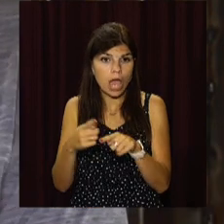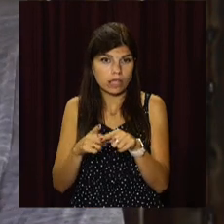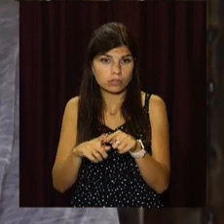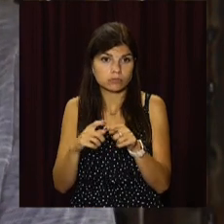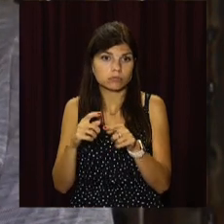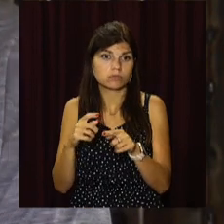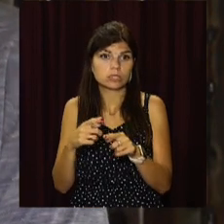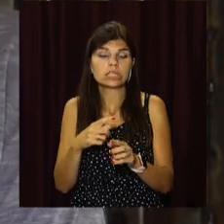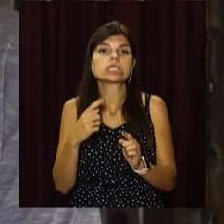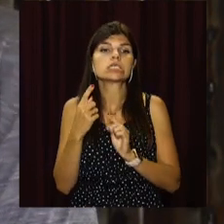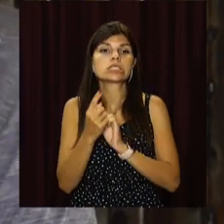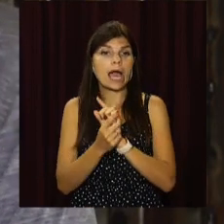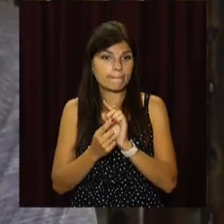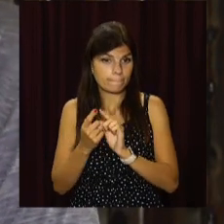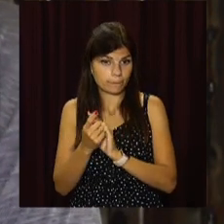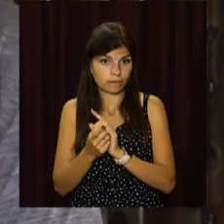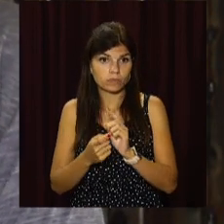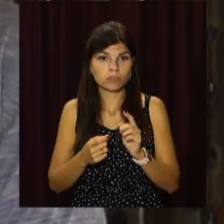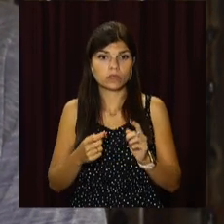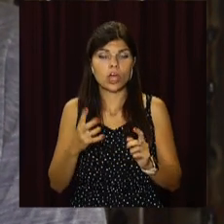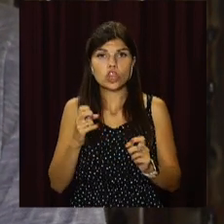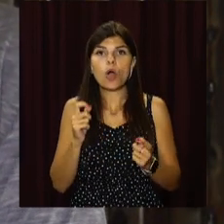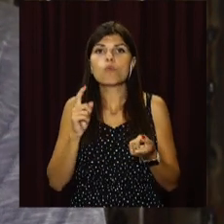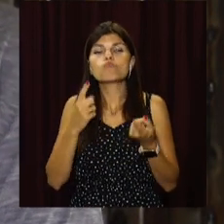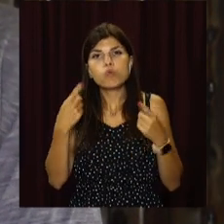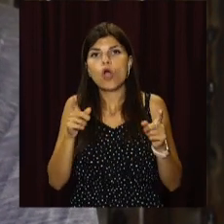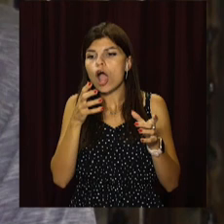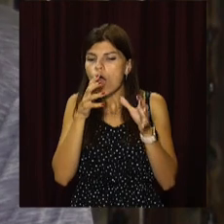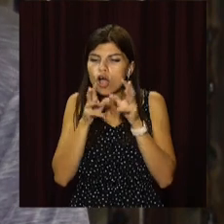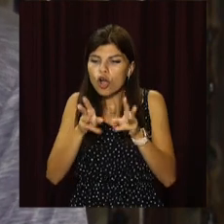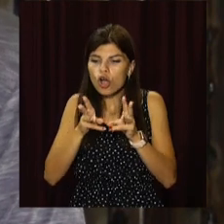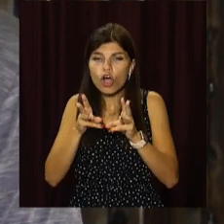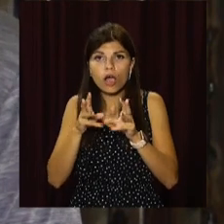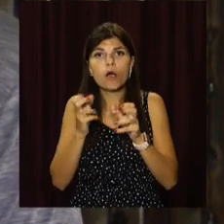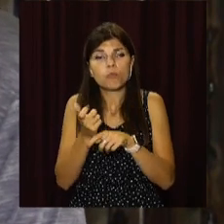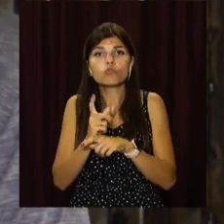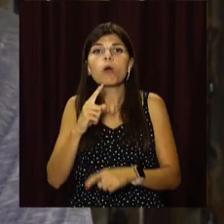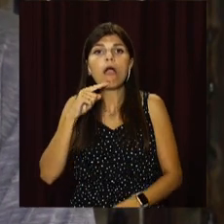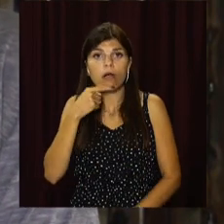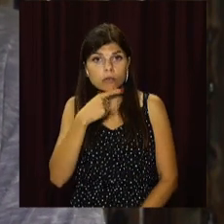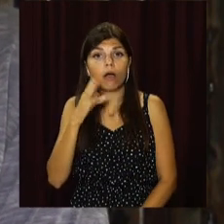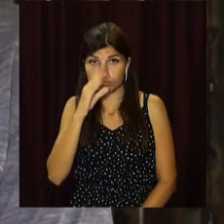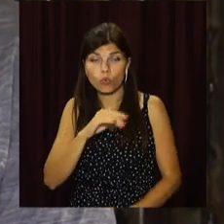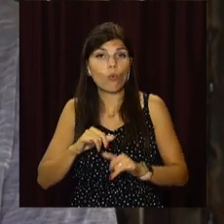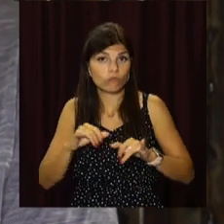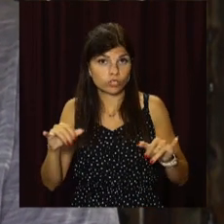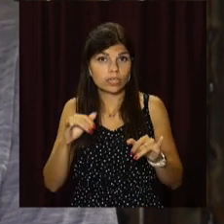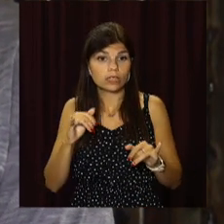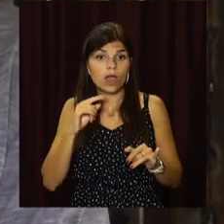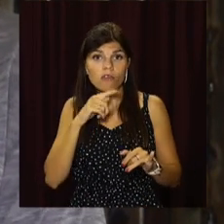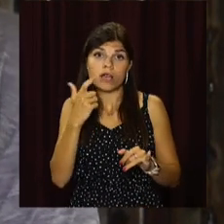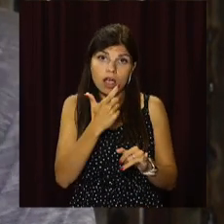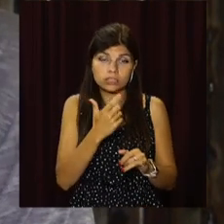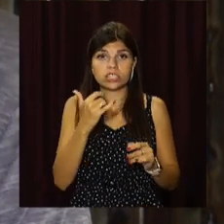с последующей заменой горелки на более современную, что позволит повысить экономичность этого котла, ну и сэкономить газ